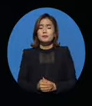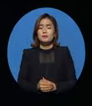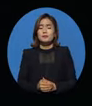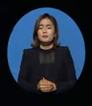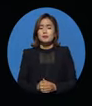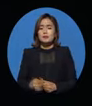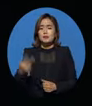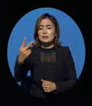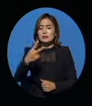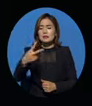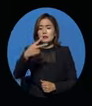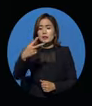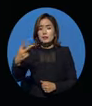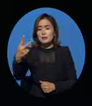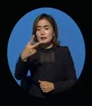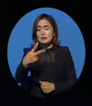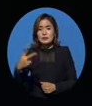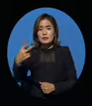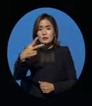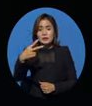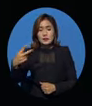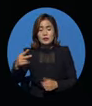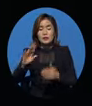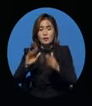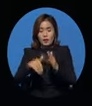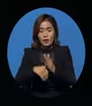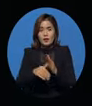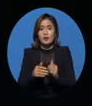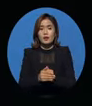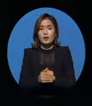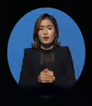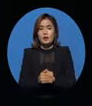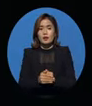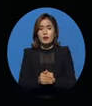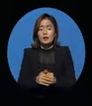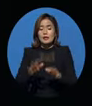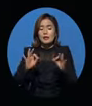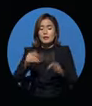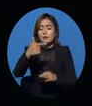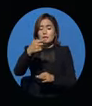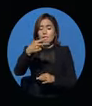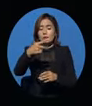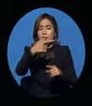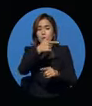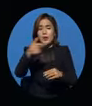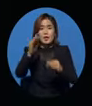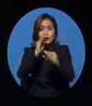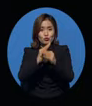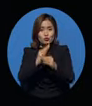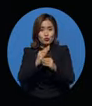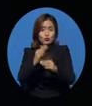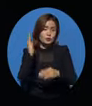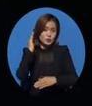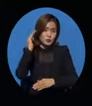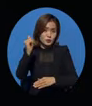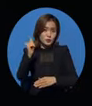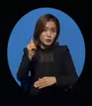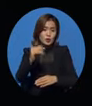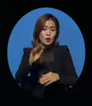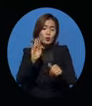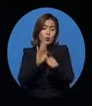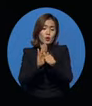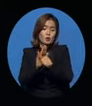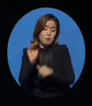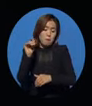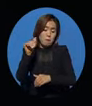2002년 김대중 대통령의 지지율이 10% 때로 떨어졌을 때 당 4 중진 의원들이 노무현 후보를